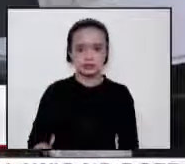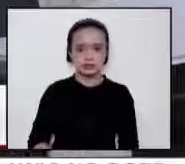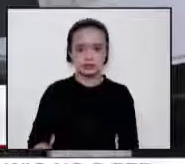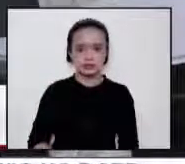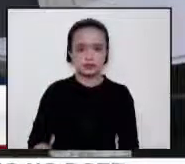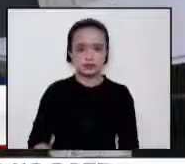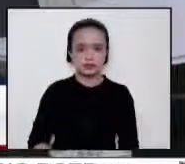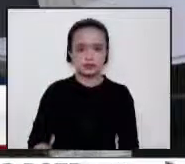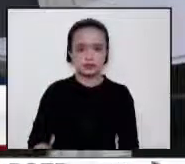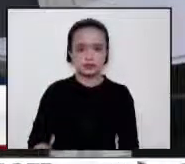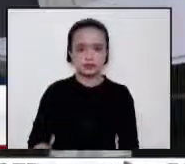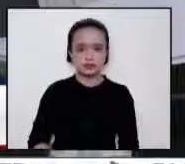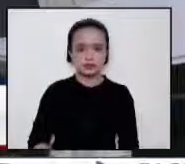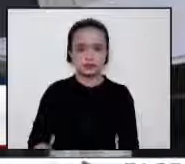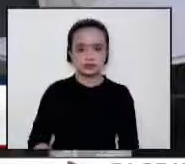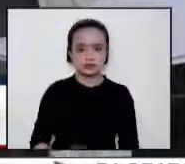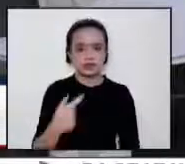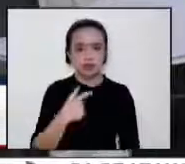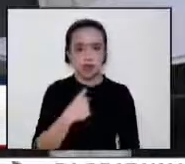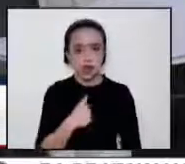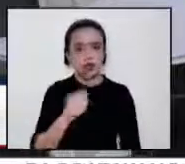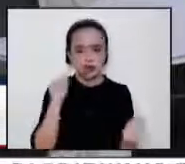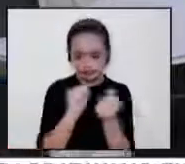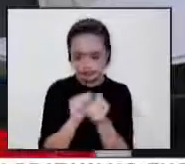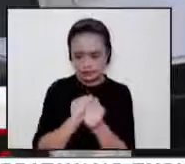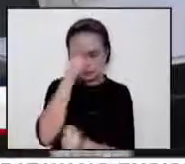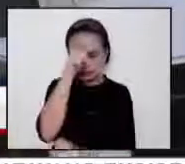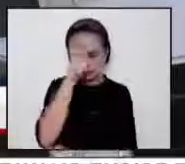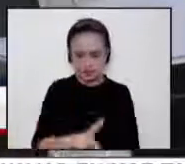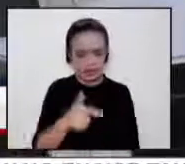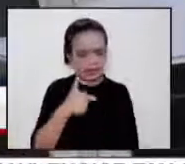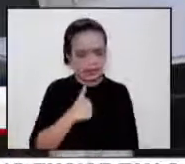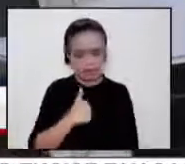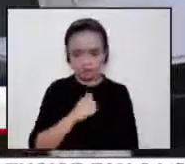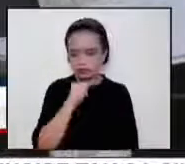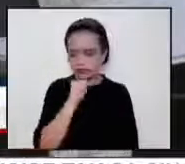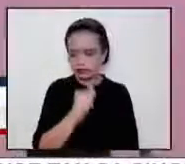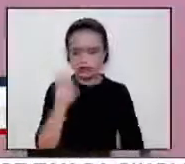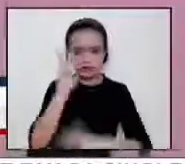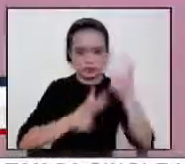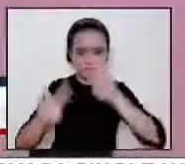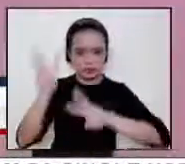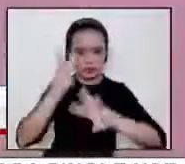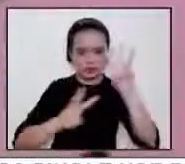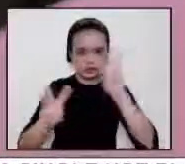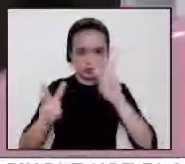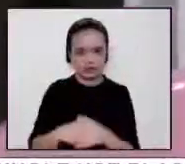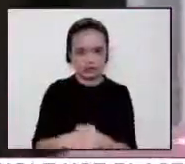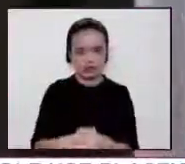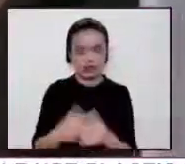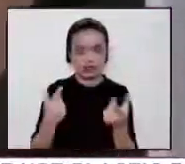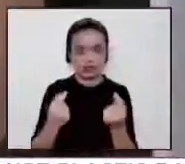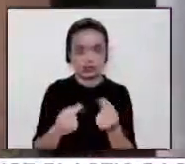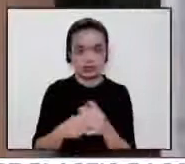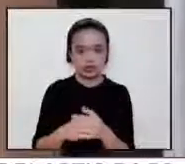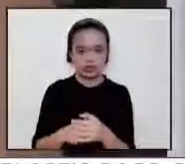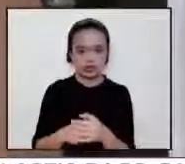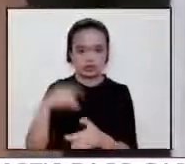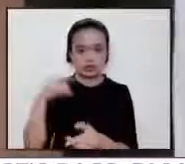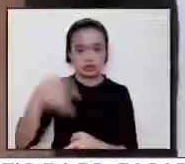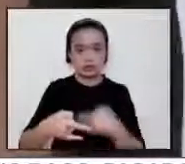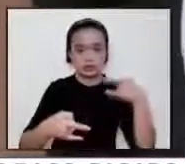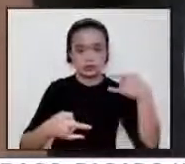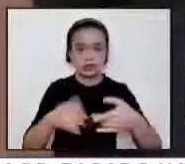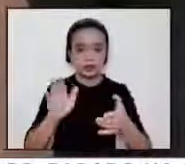Kasama ko ang Diyos. Di ako nag-aalala. Idinaan na lang sa isang rap ni Daniel Naguit, unang vlogger